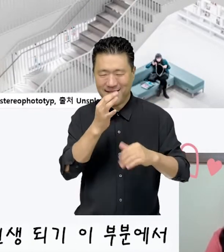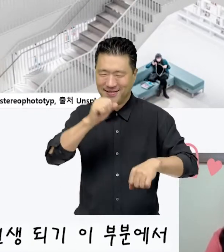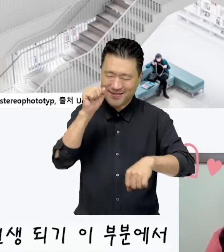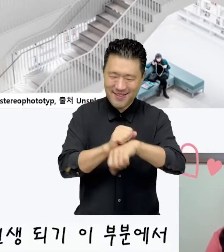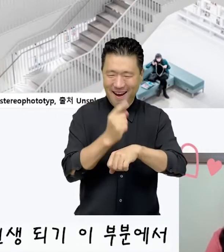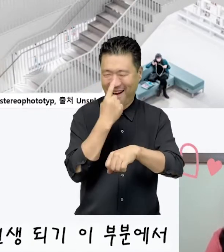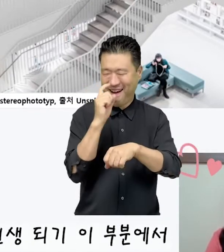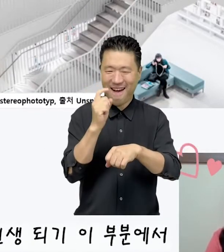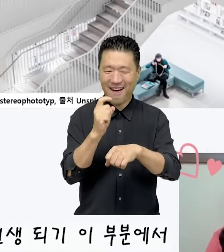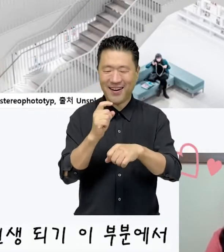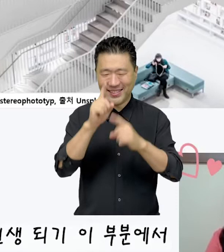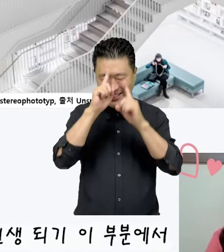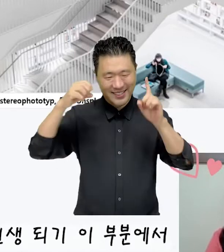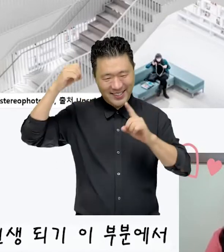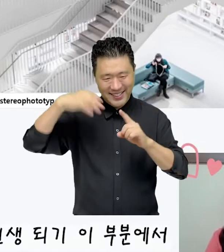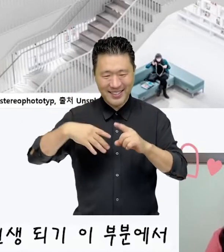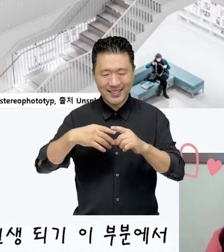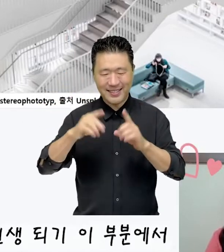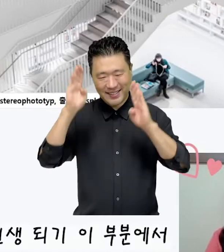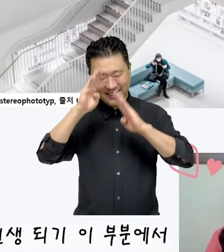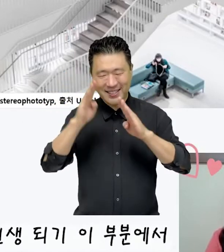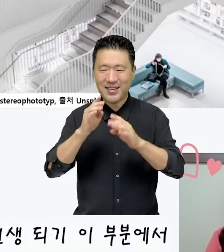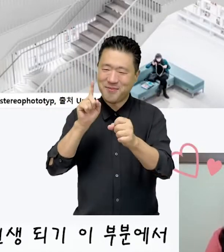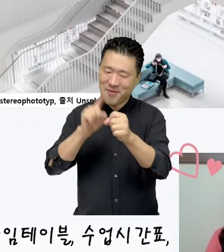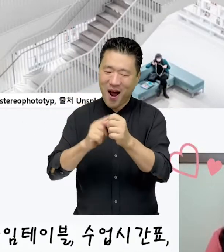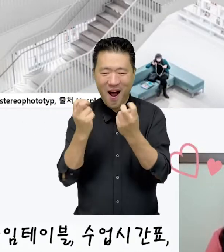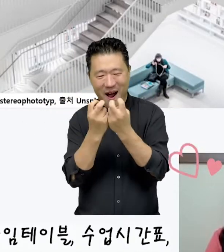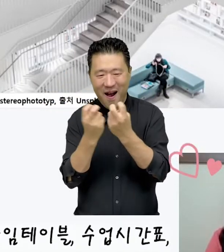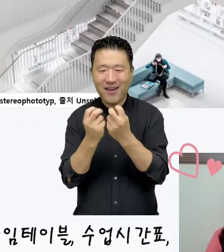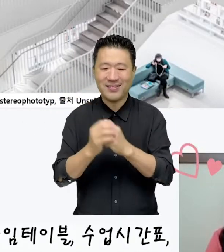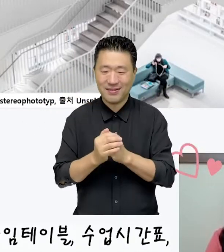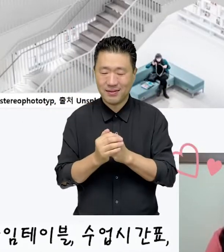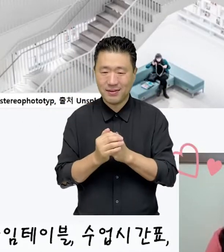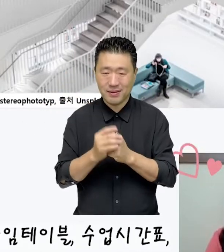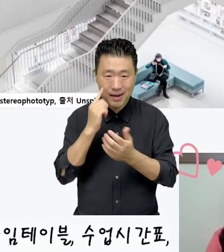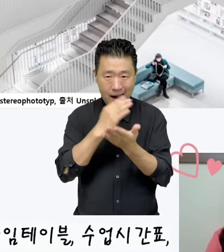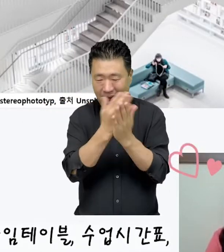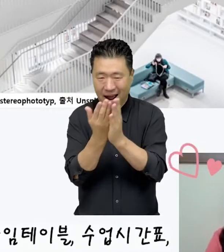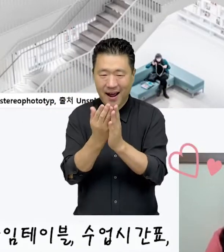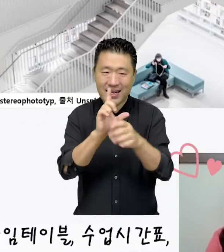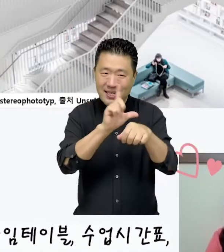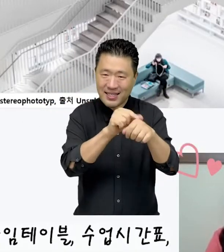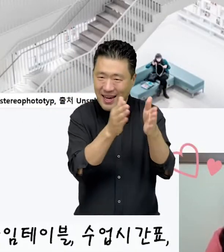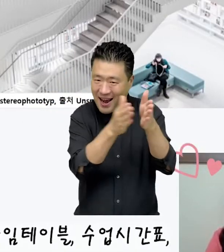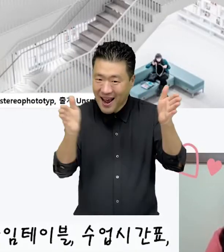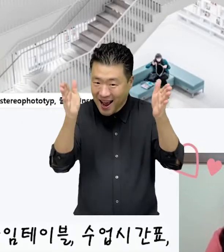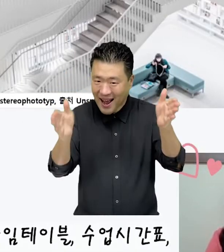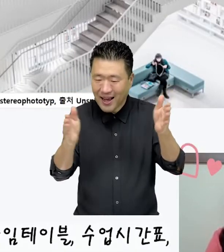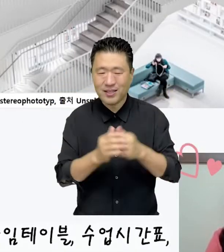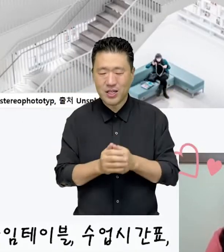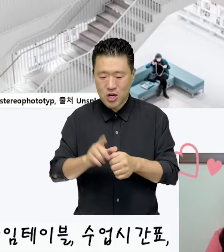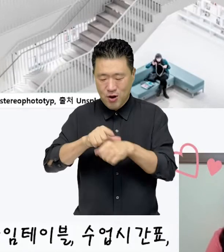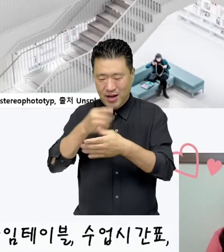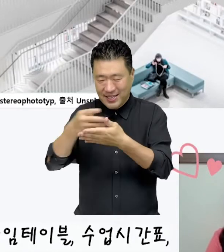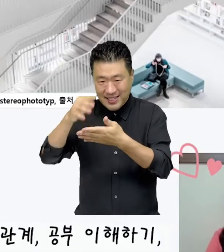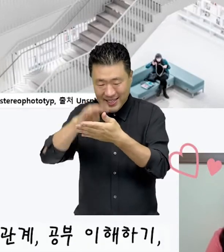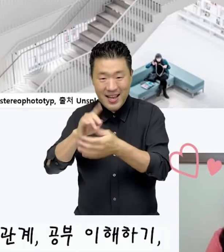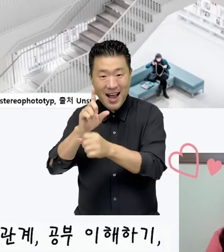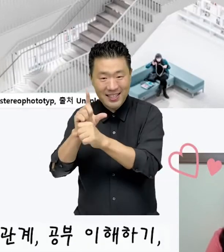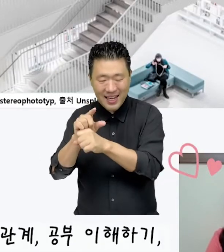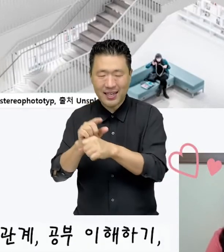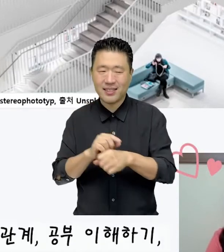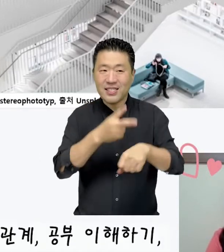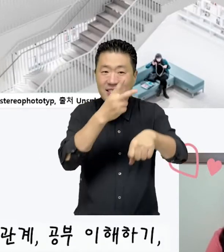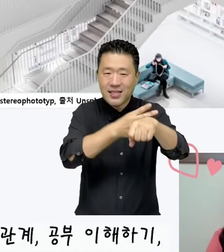나온 멋진 대학원생 되기 이 부분에서 대학원생의 전반적인 타임테이블, 수업 시간표,